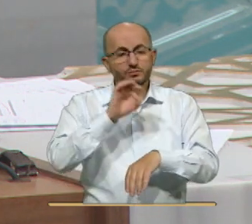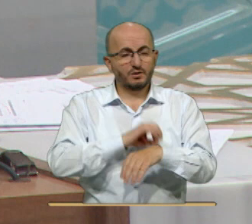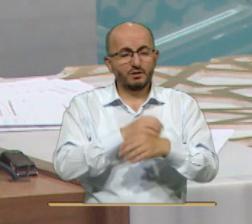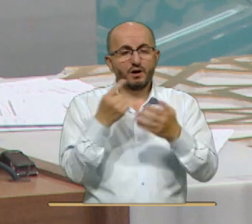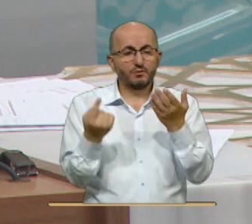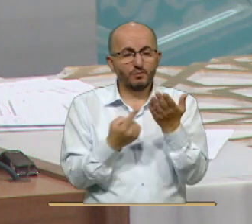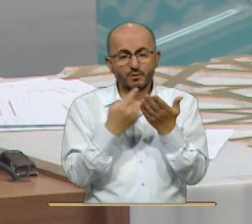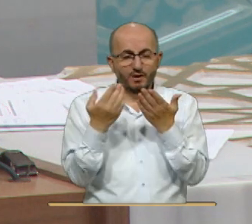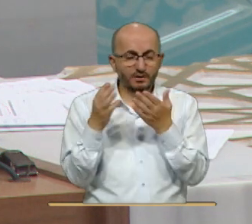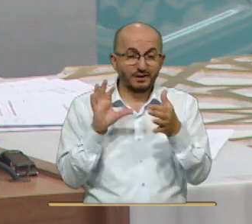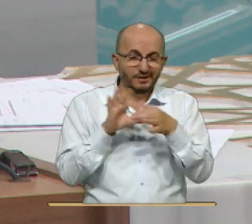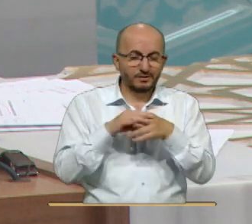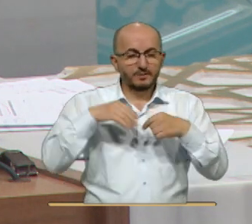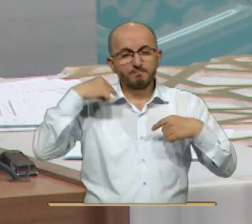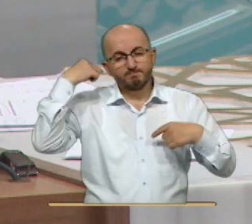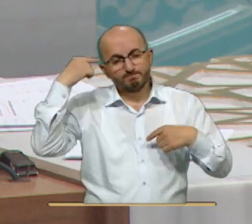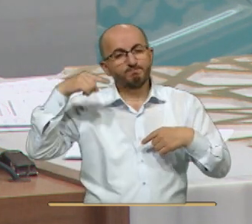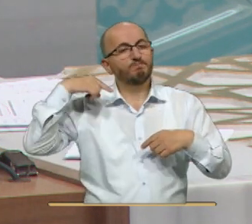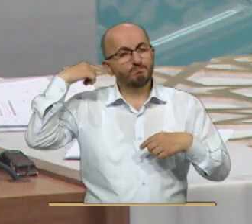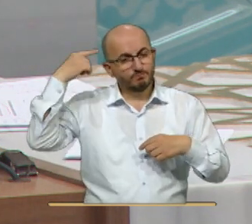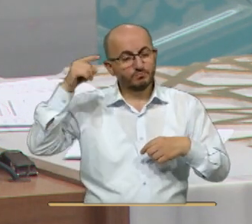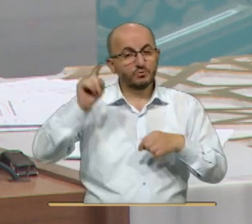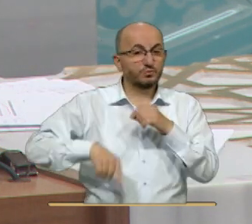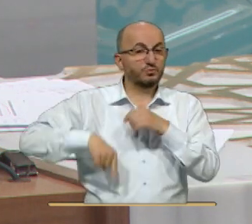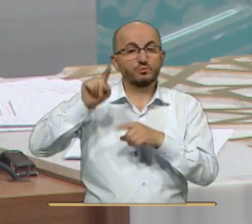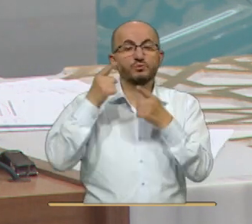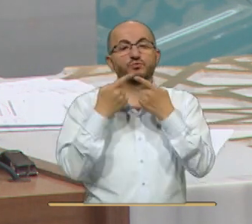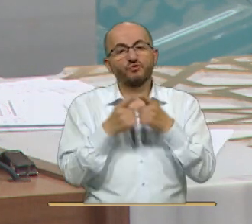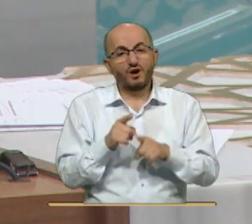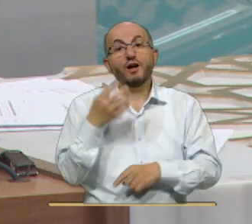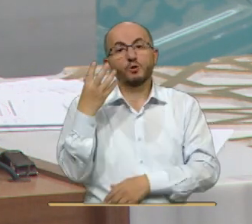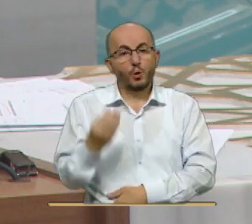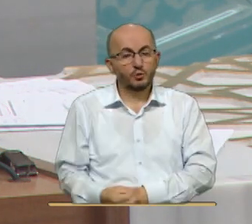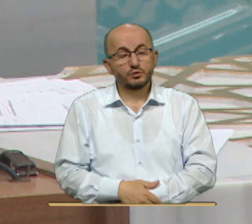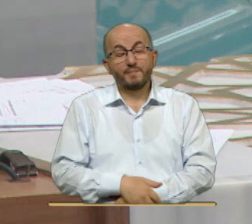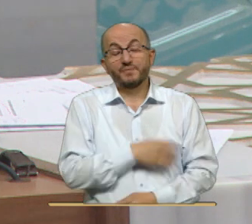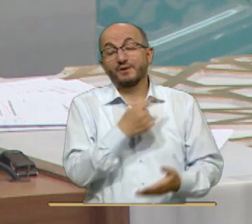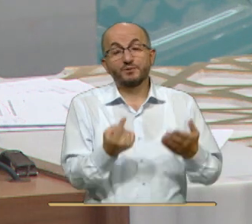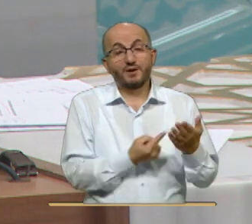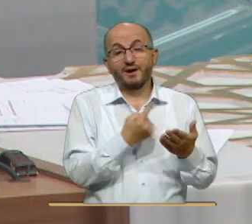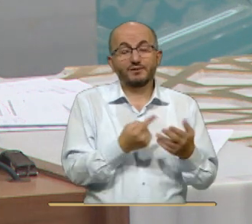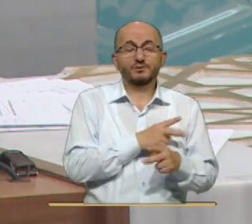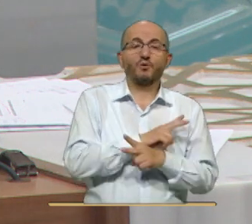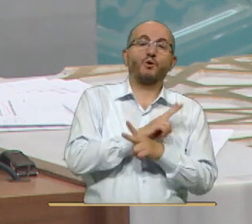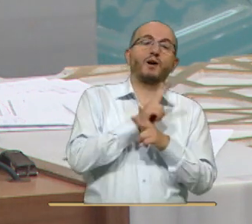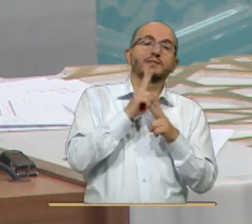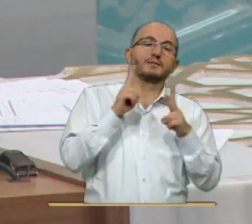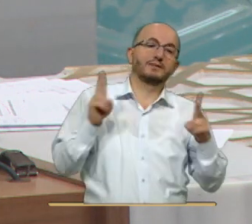Kur'an üzerinde düşünürseniz gününüz farklı olur. Kur'an'ın o